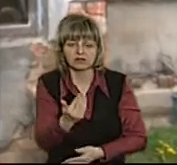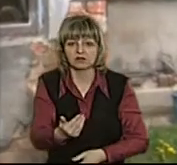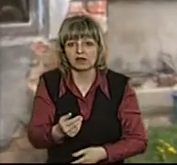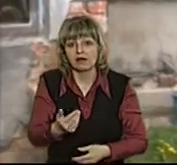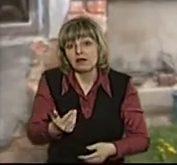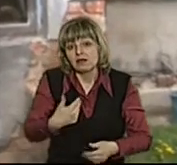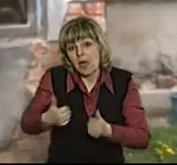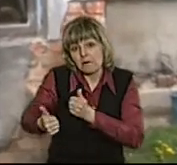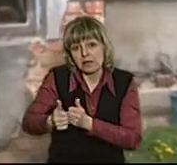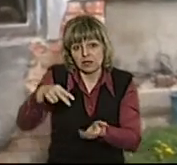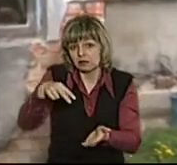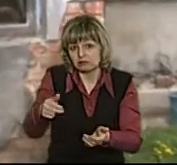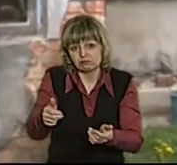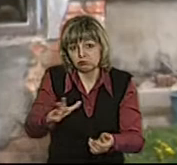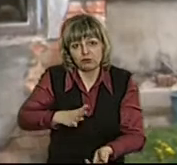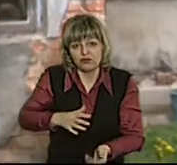найближче був до нього.